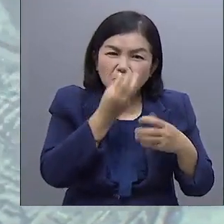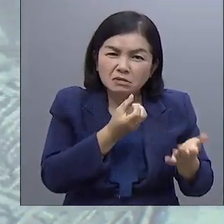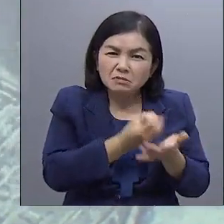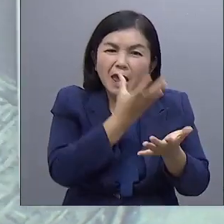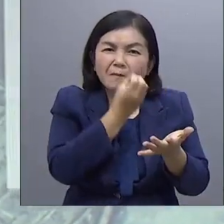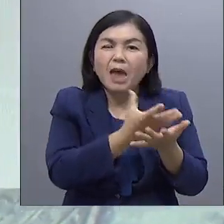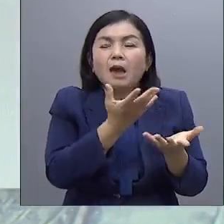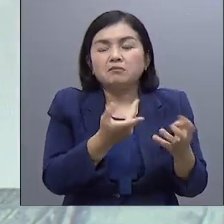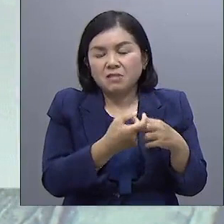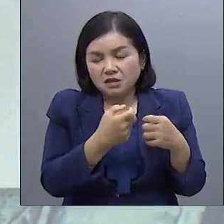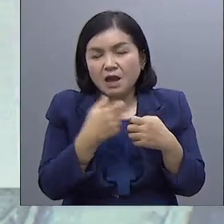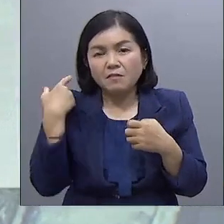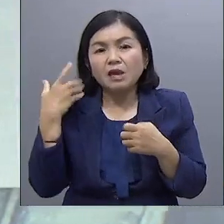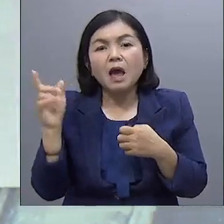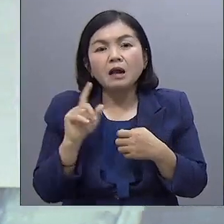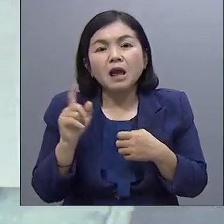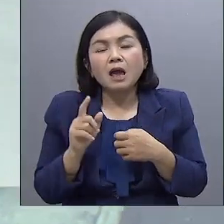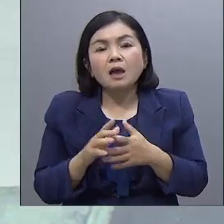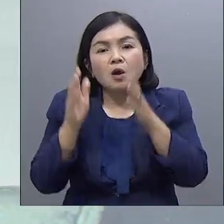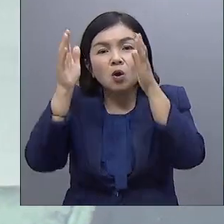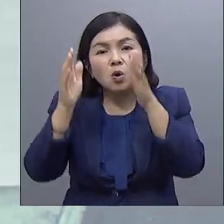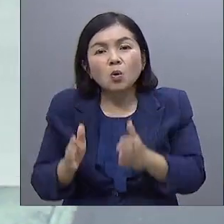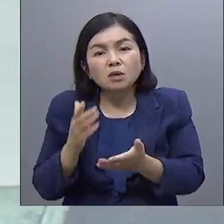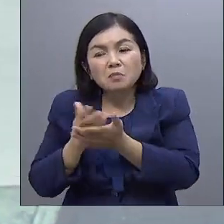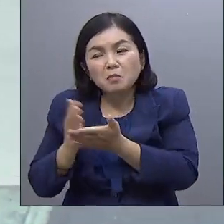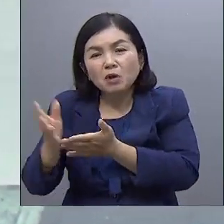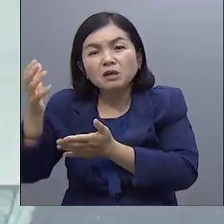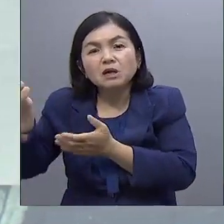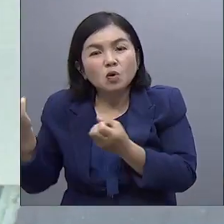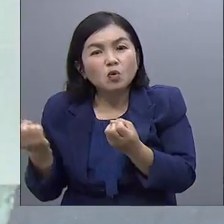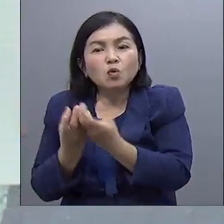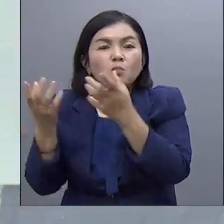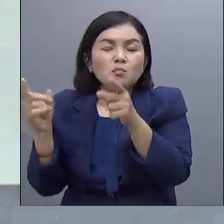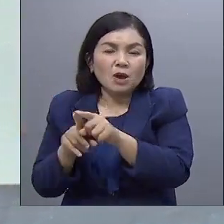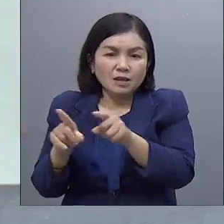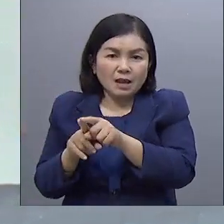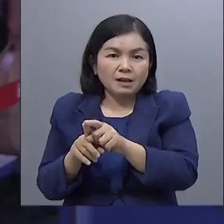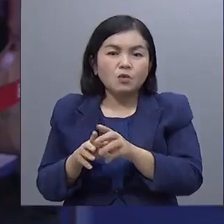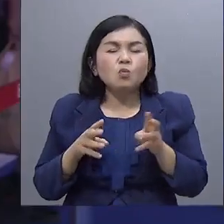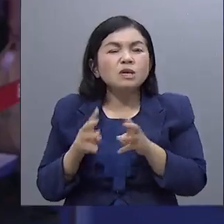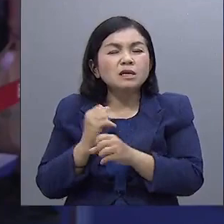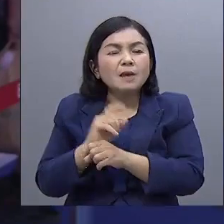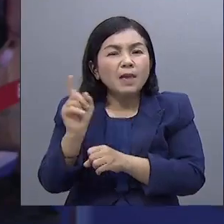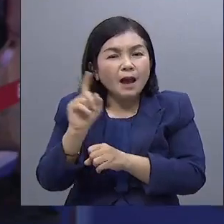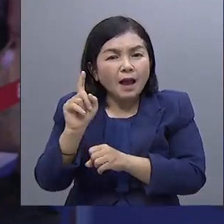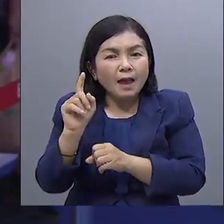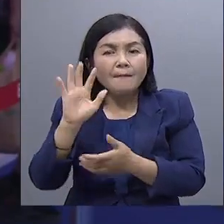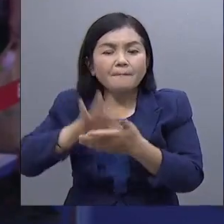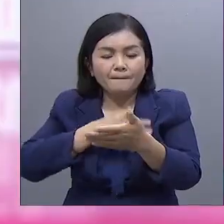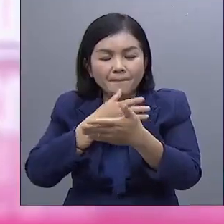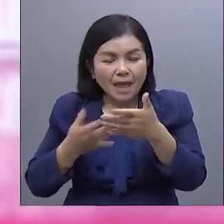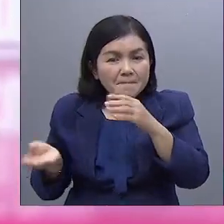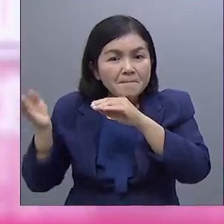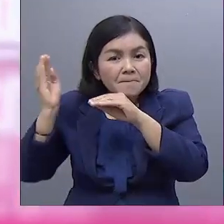มันกลายเป็นการลงโทษลูกหนี้ชั้นดีอย่างไม่จำเป็นค่ะสิ่งที่ควรทำกับควรทำยังไงบ้างนโยบายนั่นก็คือการเพิ่ม